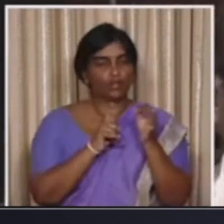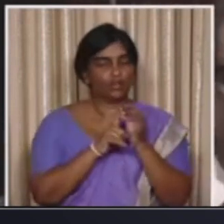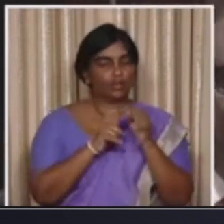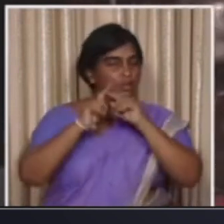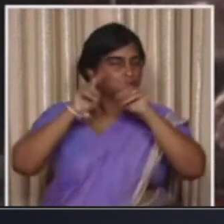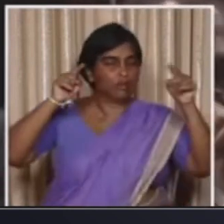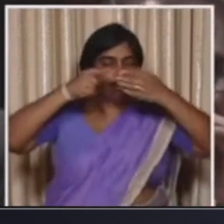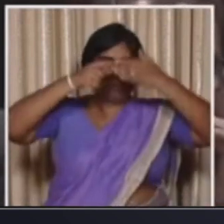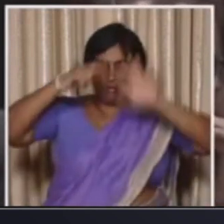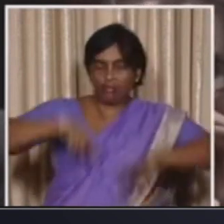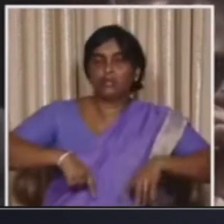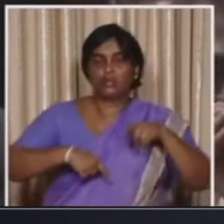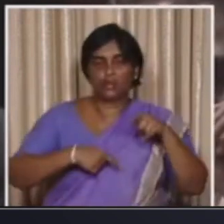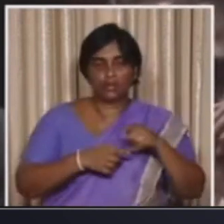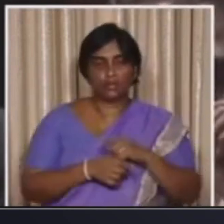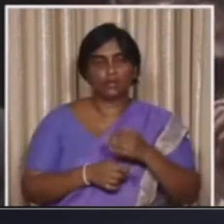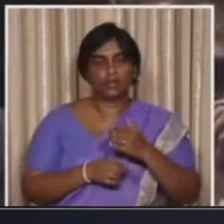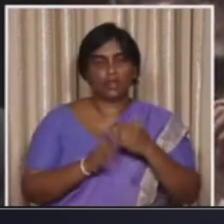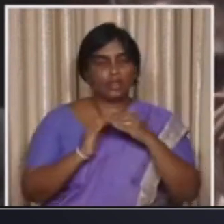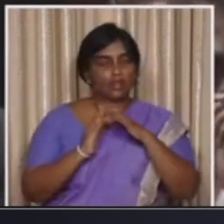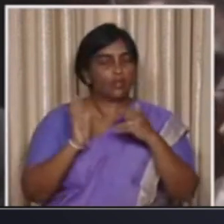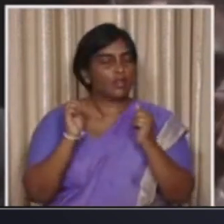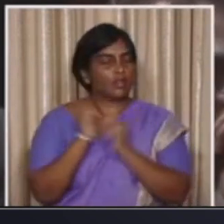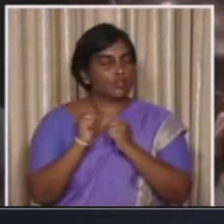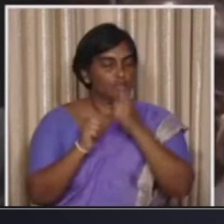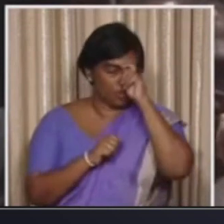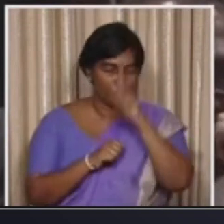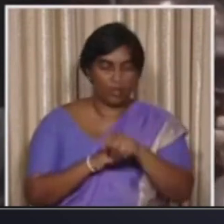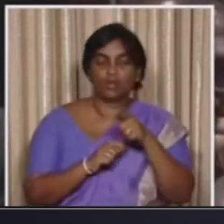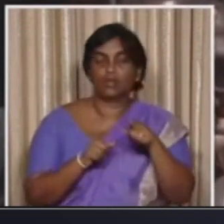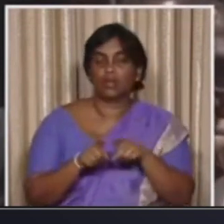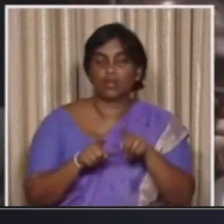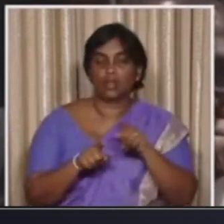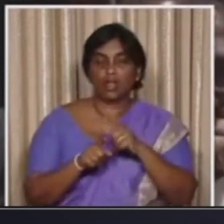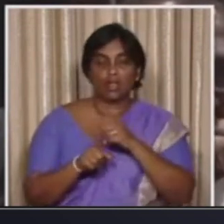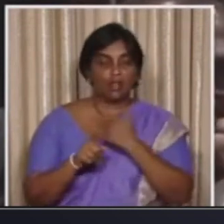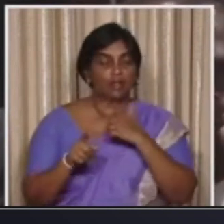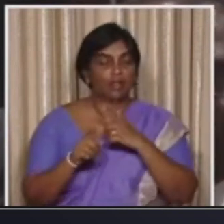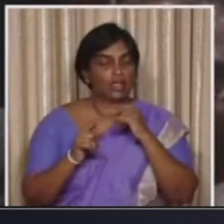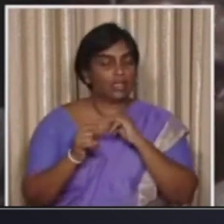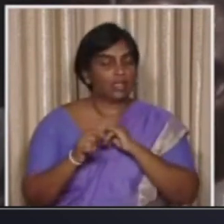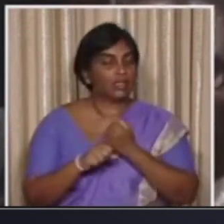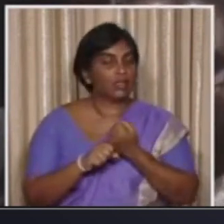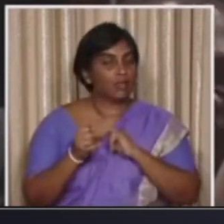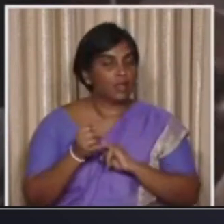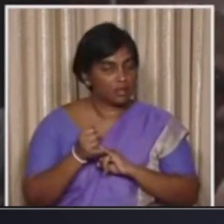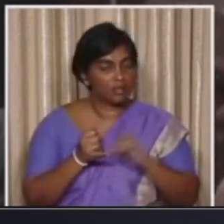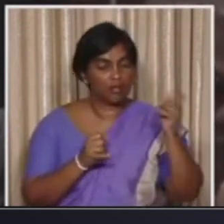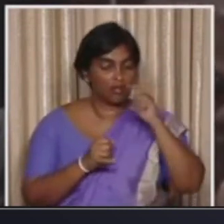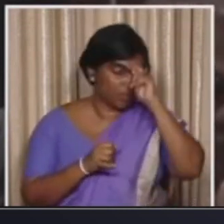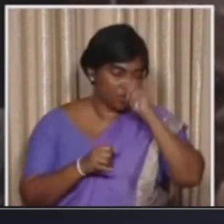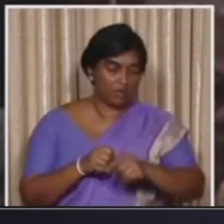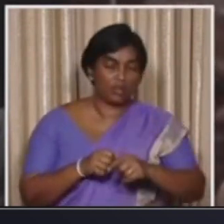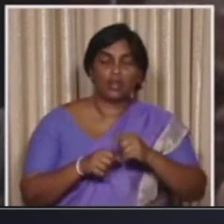දරිද්‍රතාවයෙන් පල්ලෙහාට මේ මිනිස්සු ඇදලා දාලා තියෙන්නේ. ගමේ සමෘද්ධි මහත්තයා, ඒ වගේම ආරච්චි මහත්තයා, ඒ වගේම ආර්ථික සංවර්ධන දාරි